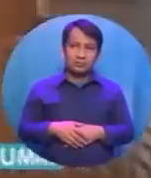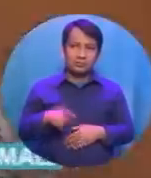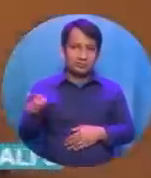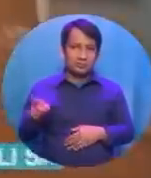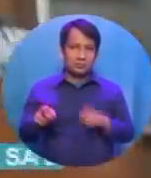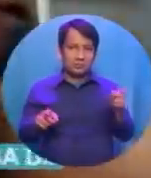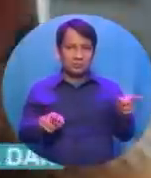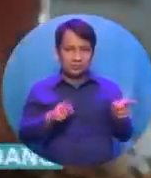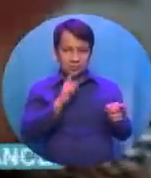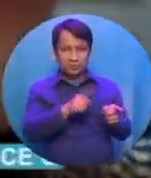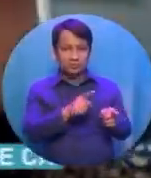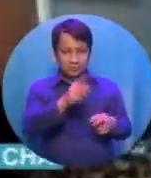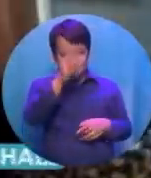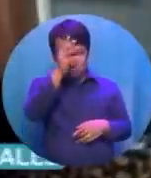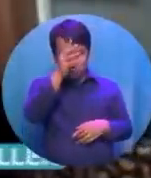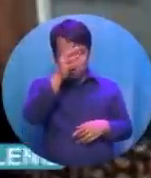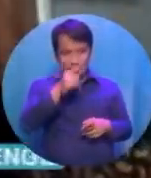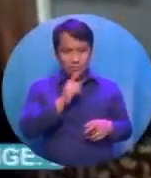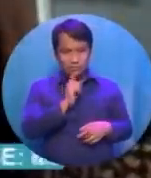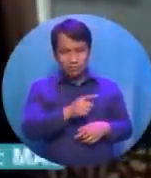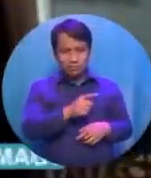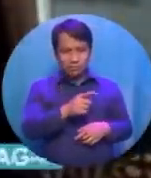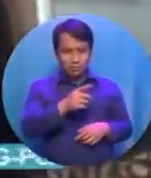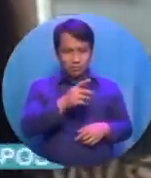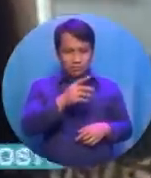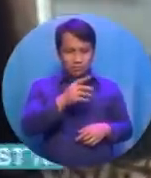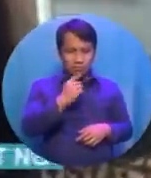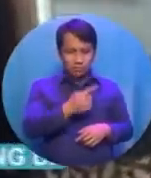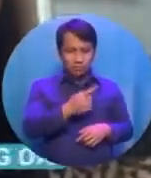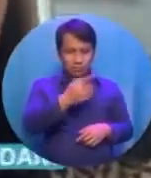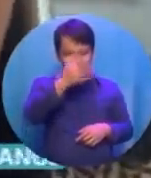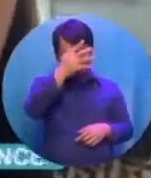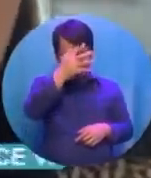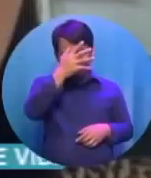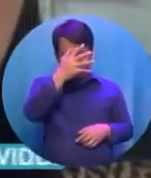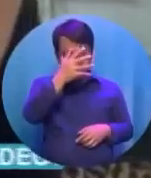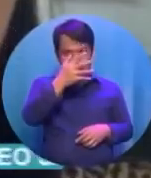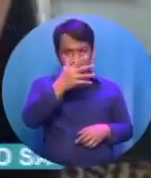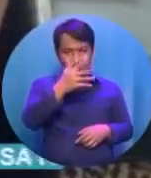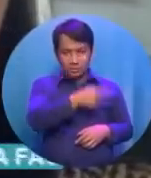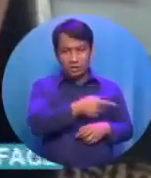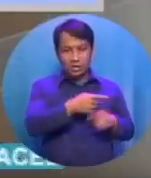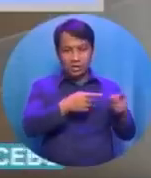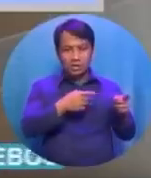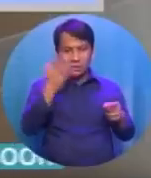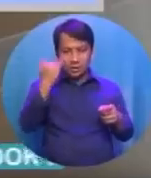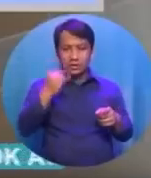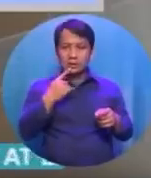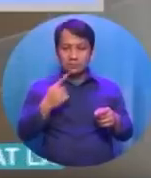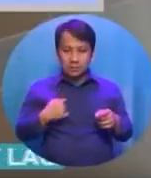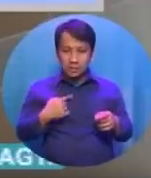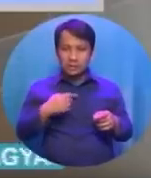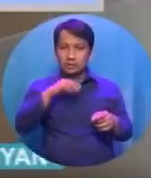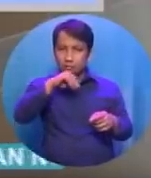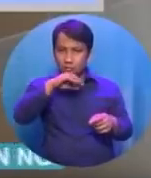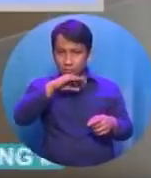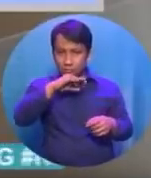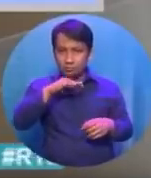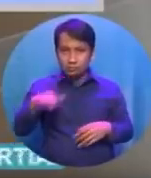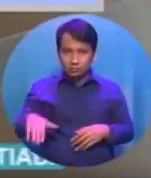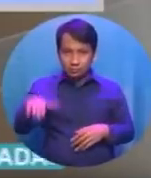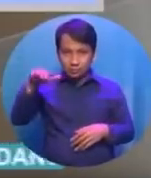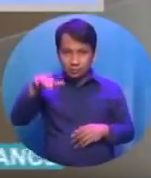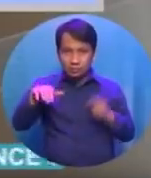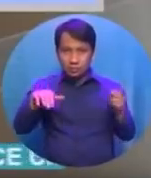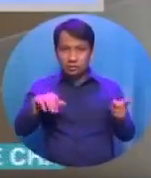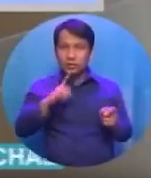ako na siya yung tatay ko. Sabi po kasi ng lola ko yung nagpalaki po sa akin. Ah, okay. Yun ang sabi ng lola. Kaya